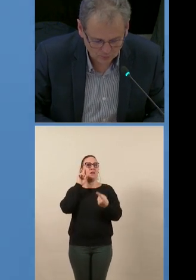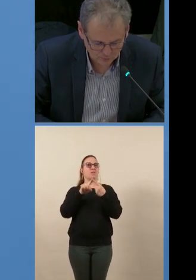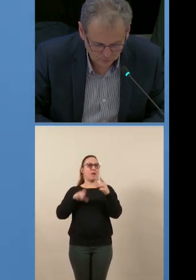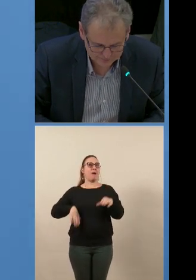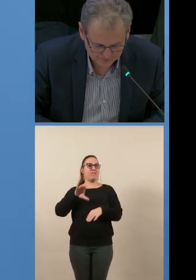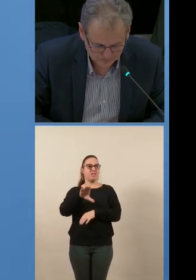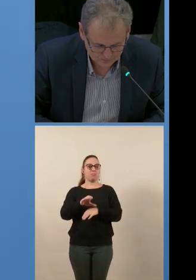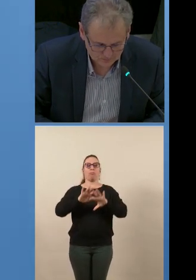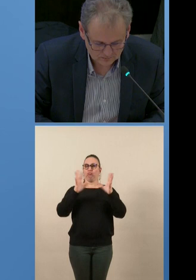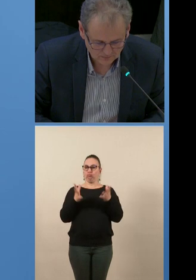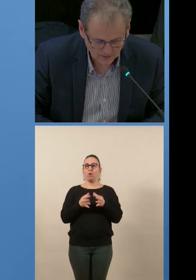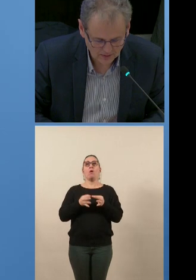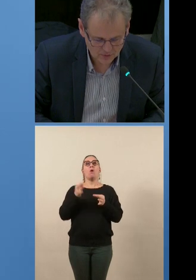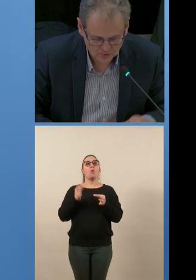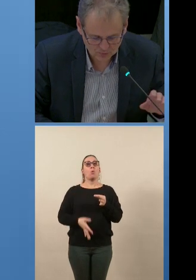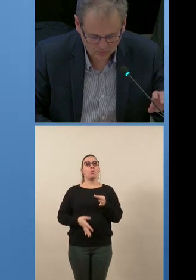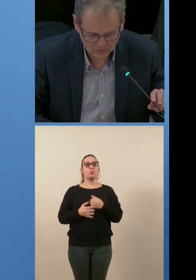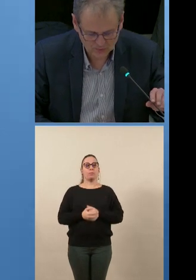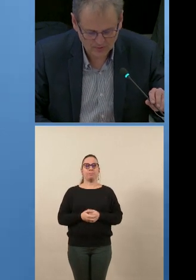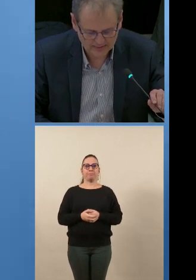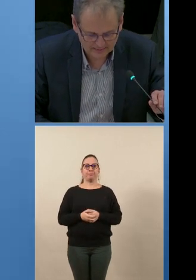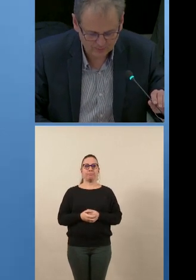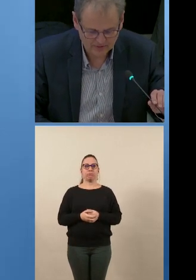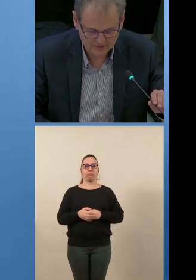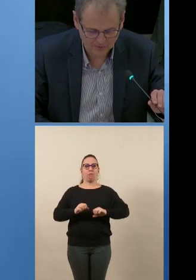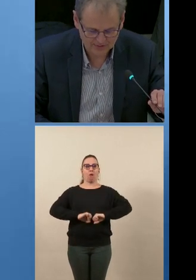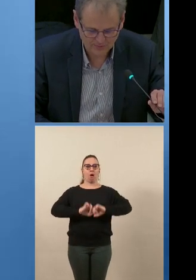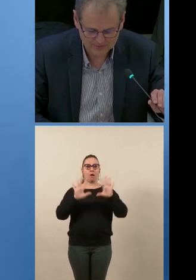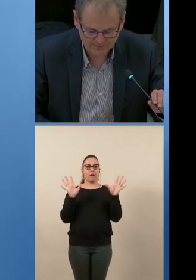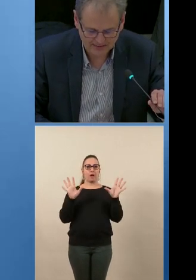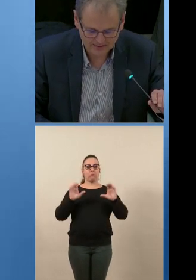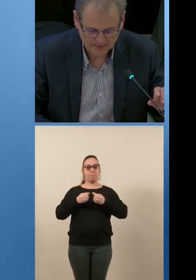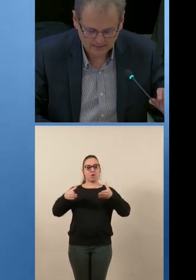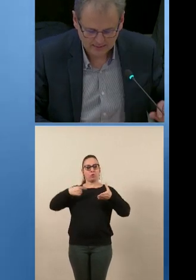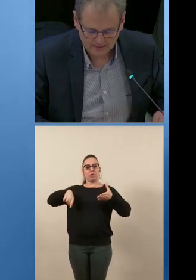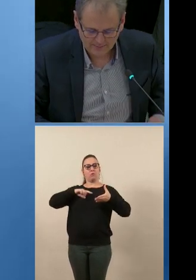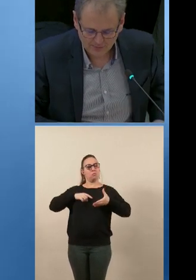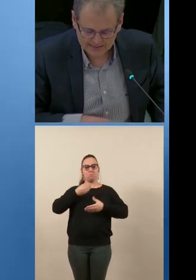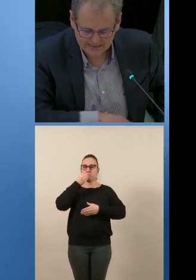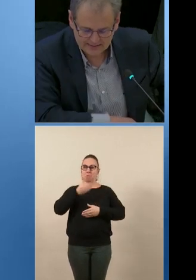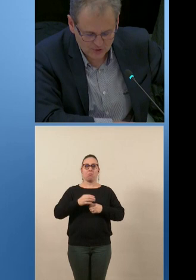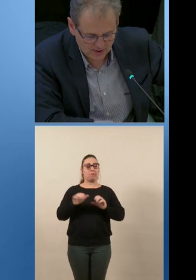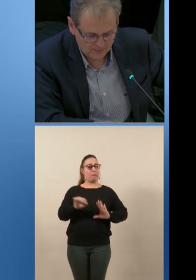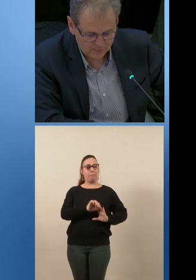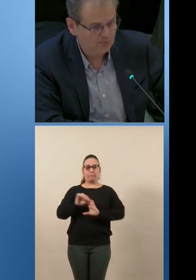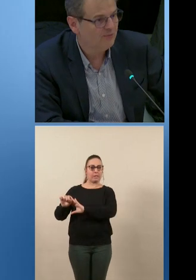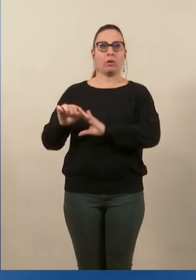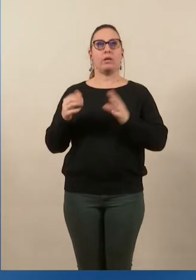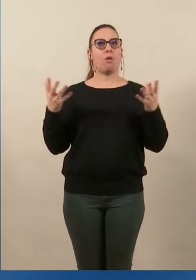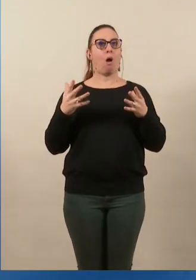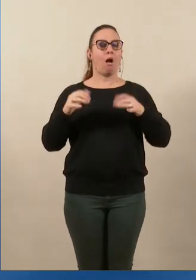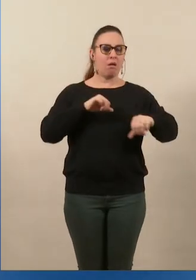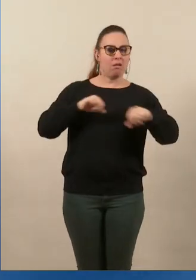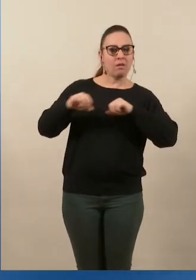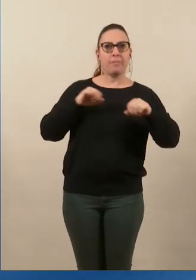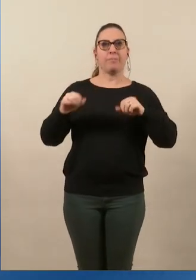en conclusion les choses sont sont clair pour la majorité municipale la priorité est d'agir pour une ville où